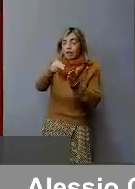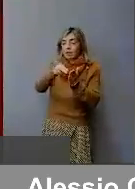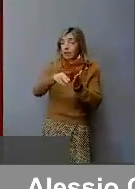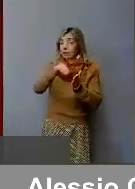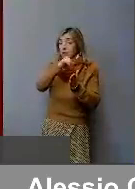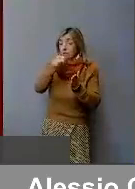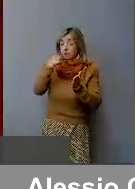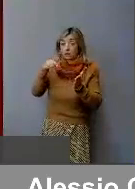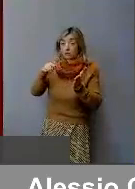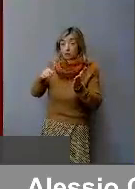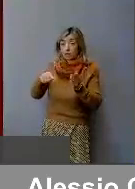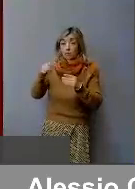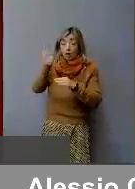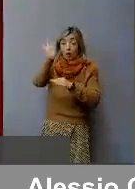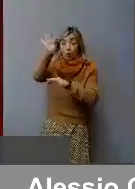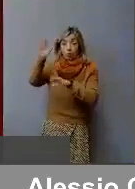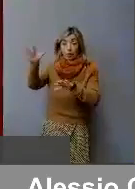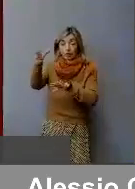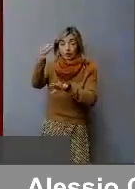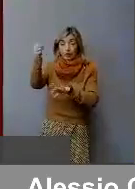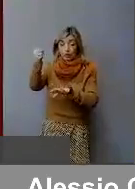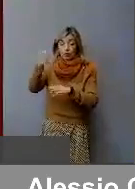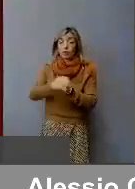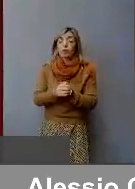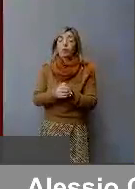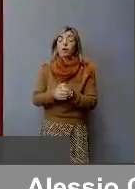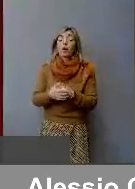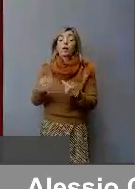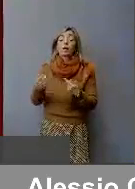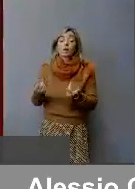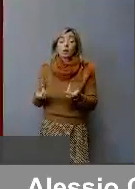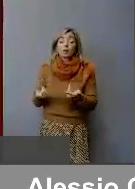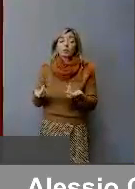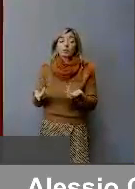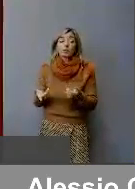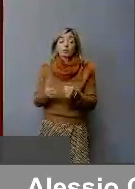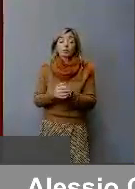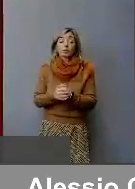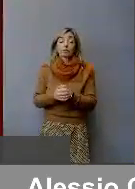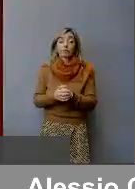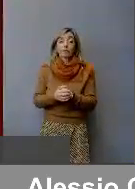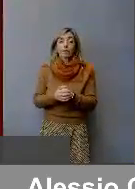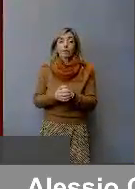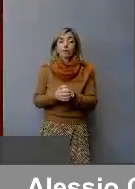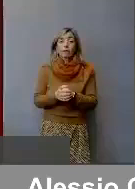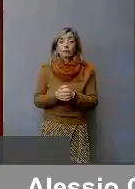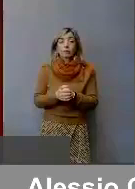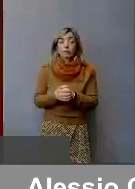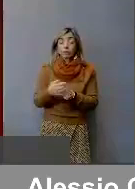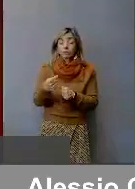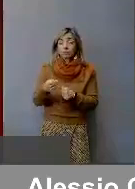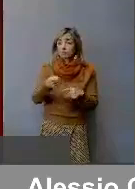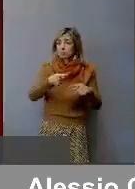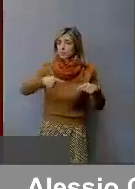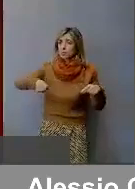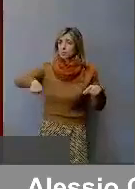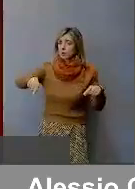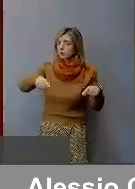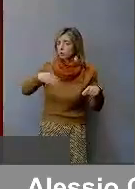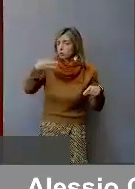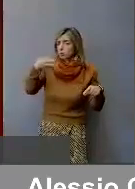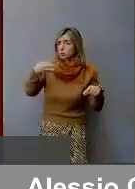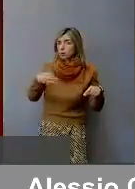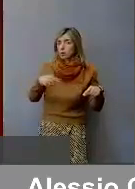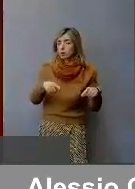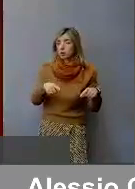questi b altrimenti questo non starebbe non sarà da venuto qui da parte nostra c'è certamente